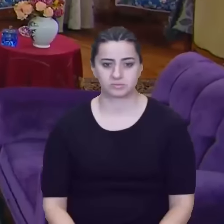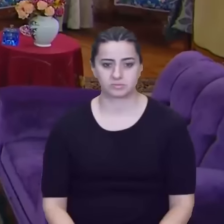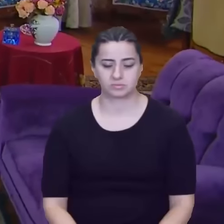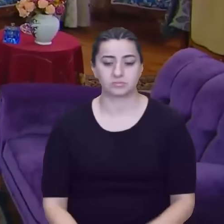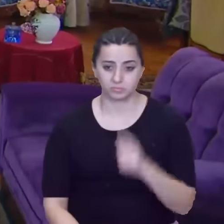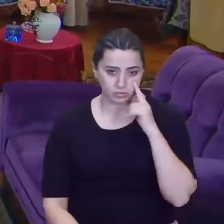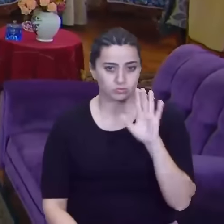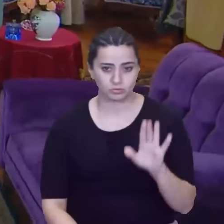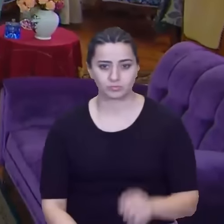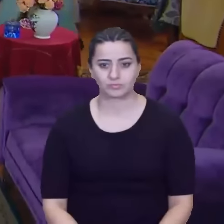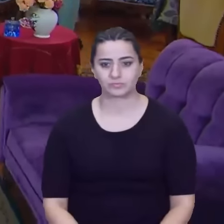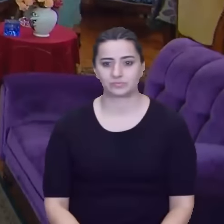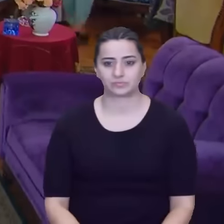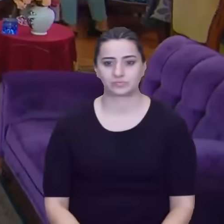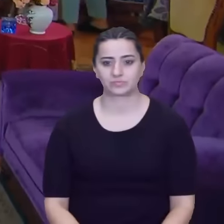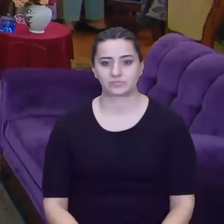Bakıyorum,